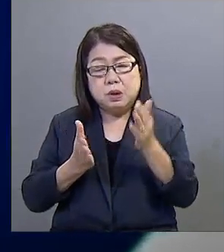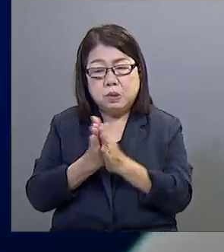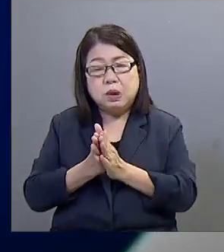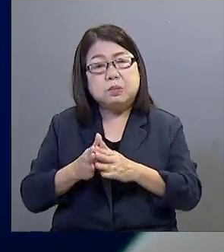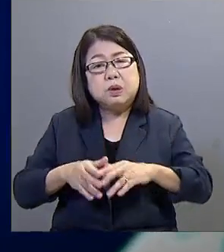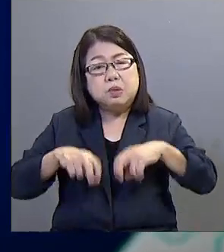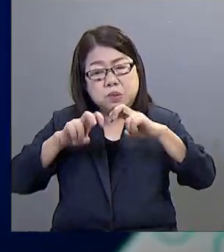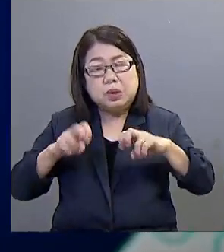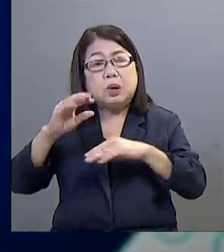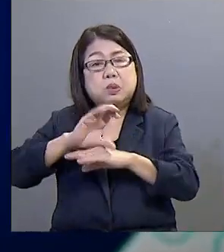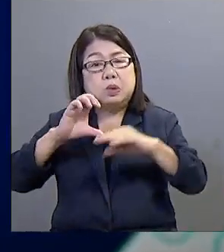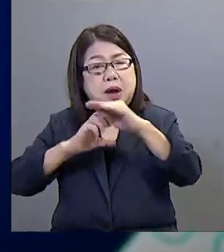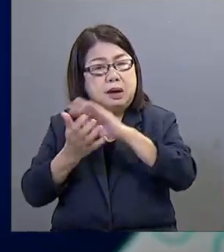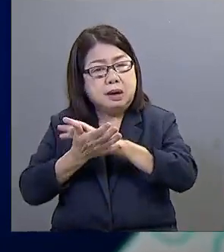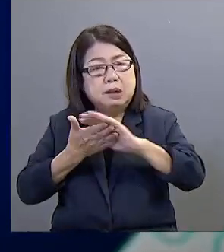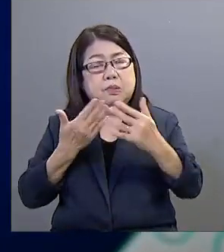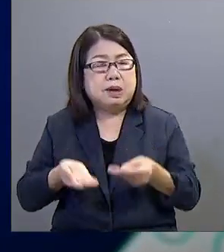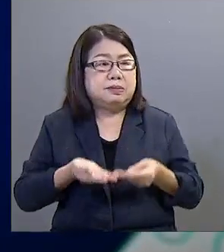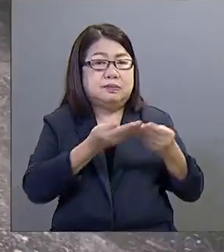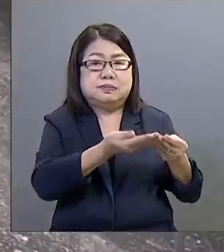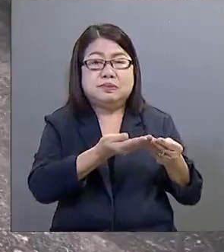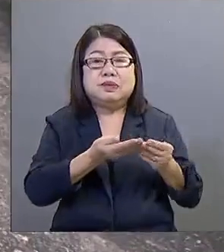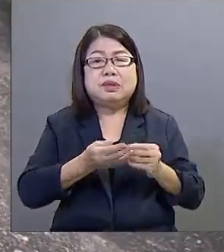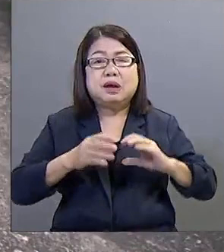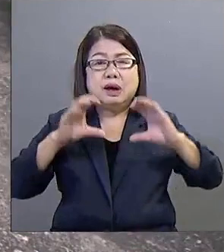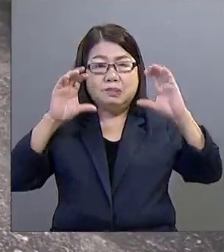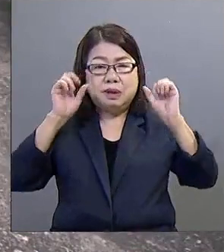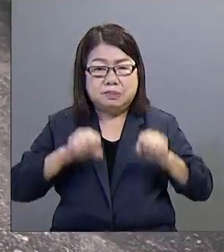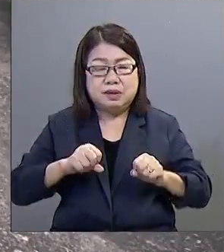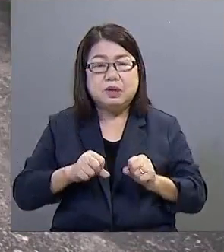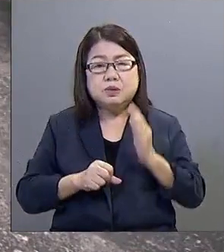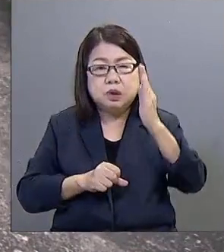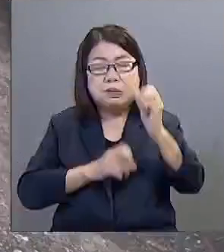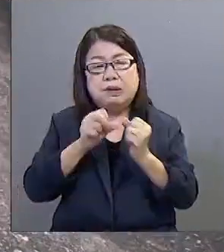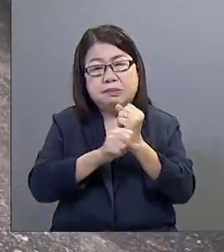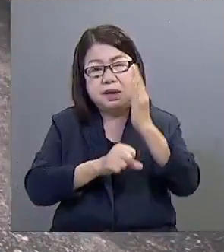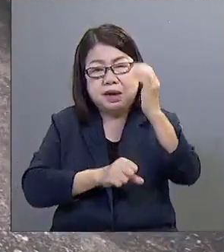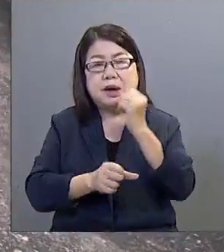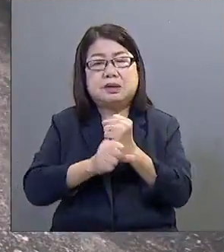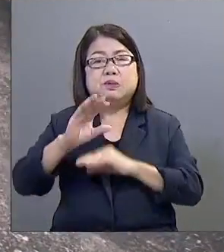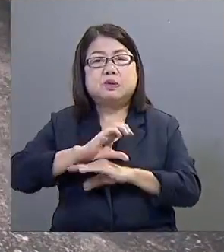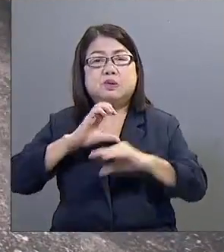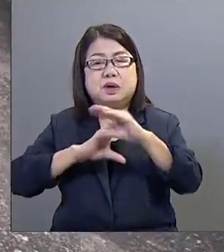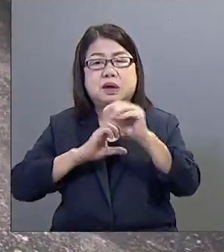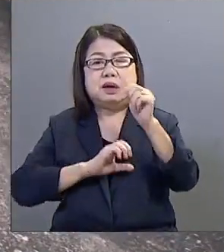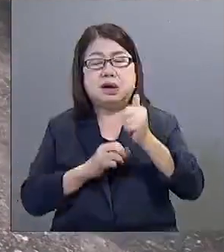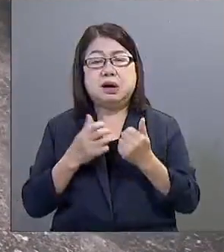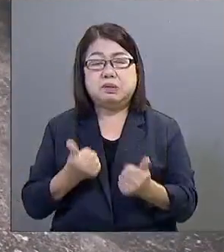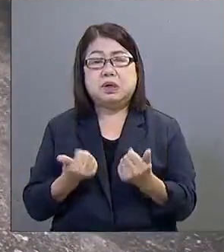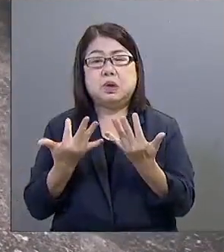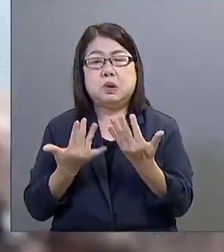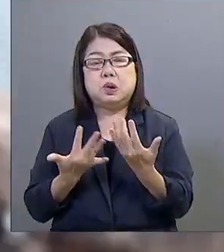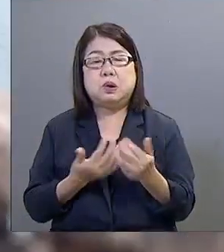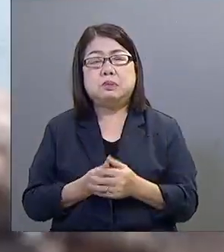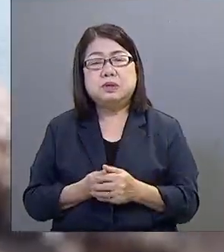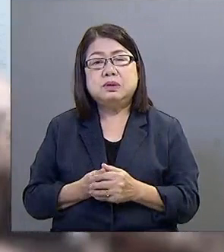ก่อนเสนอต่อครมพิจารณาเห็นชอบอนุมัติเพื่อดำเนินโครงการในปีหน้าตอนนี้อยู่ระหว่างการดำเนินการ